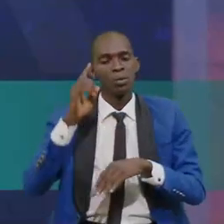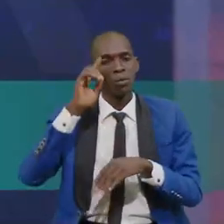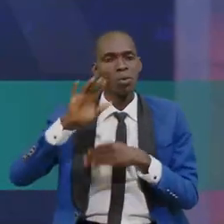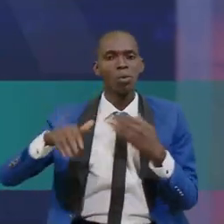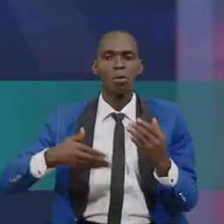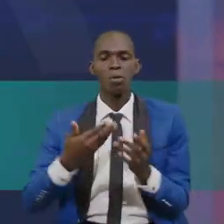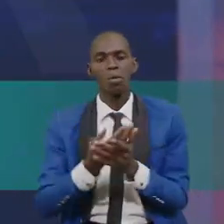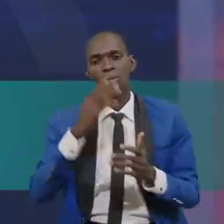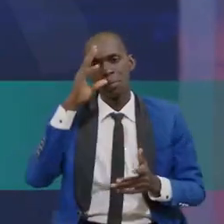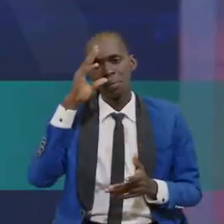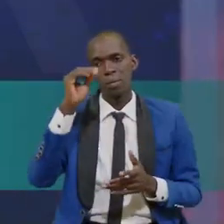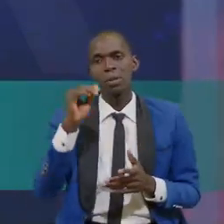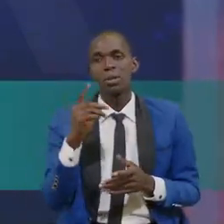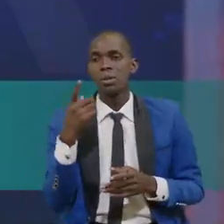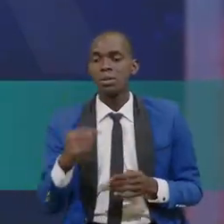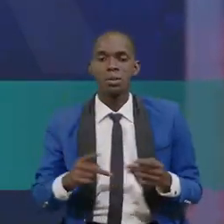les hommes.